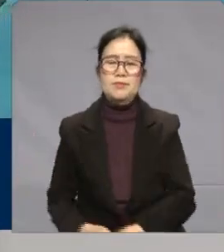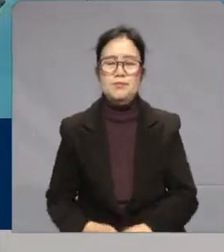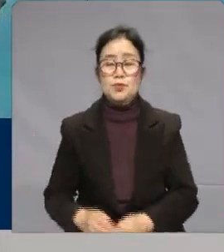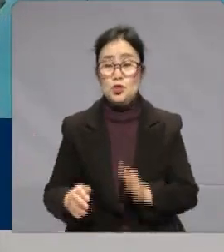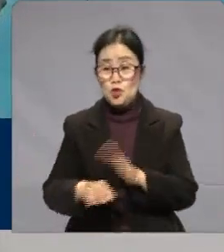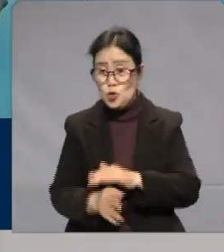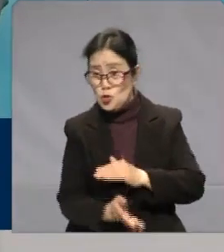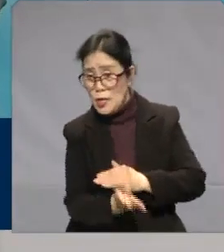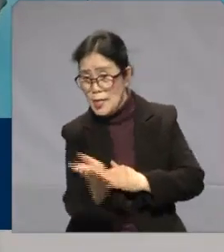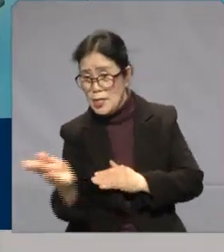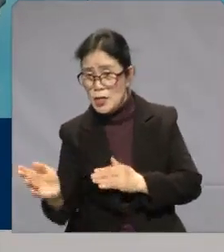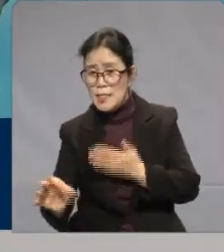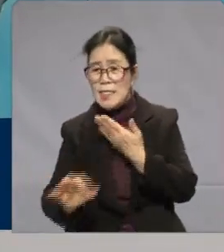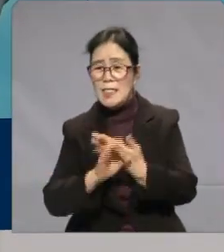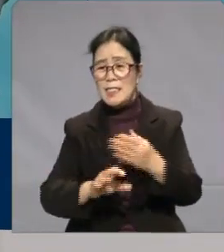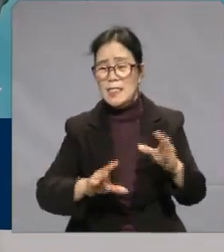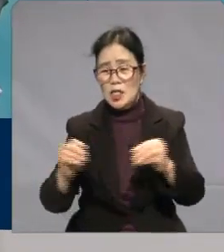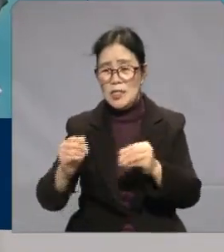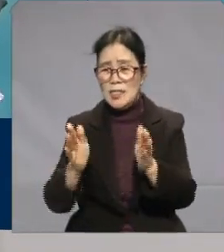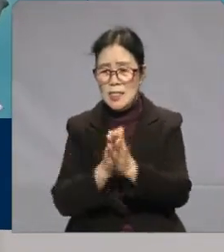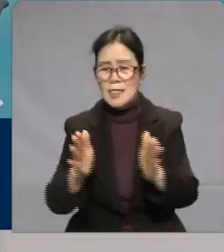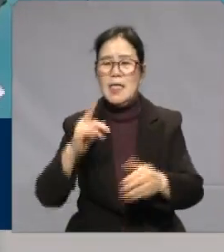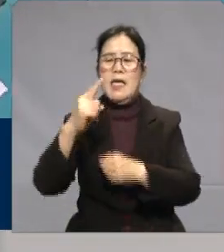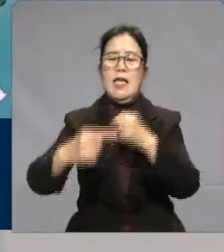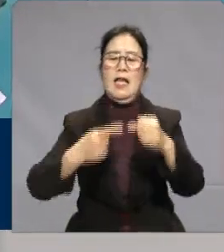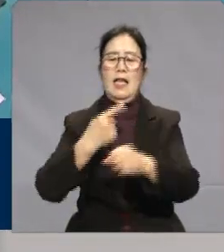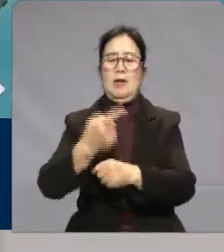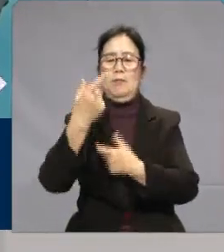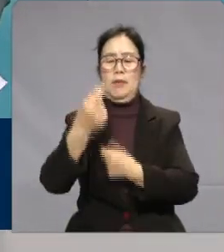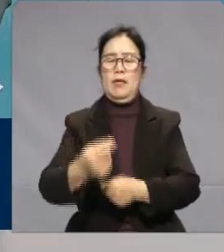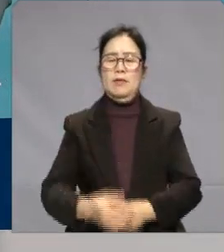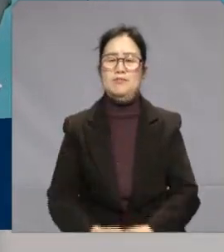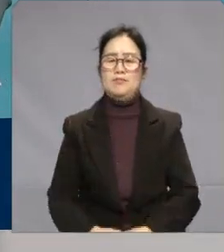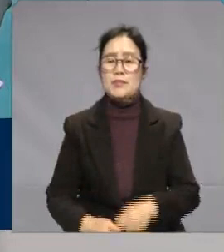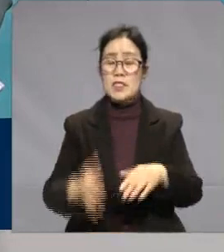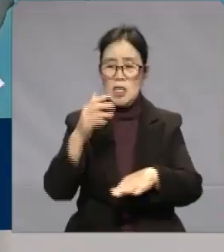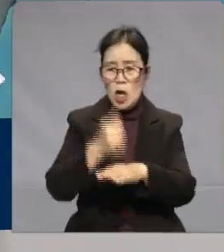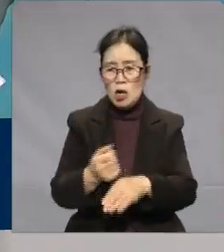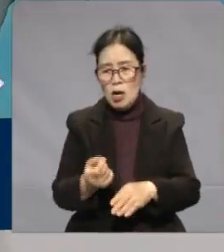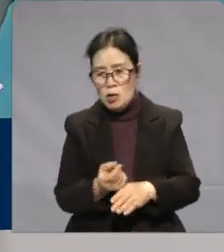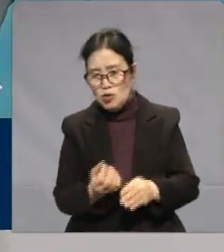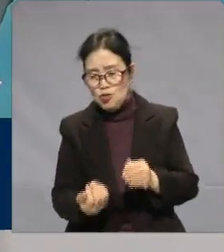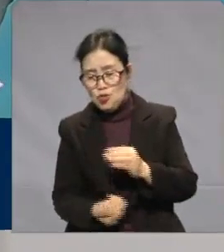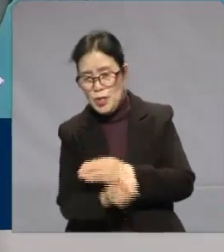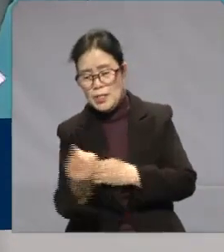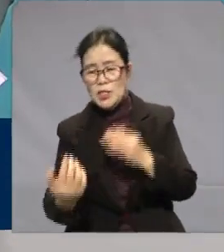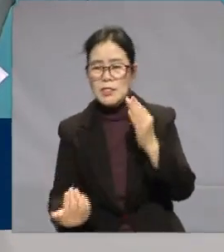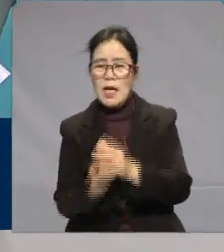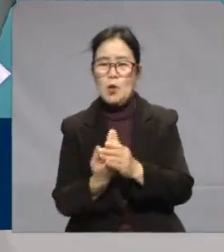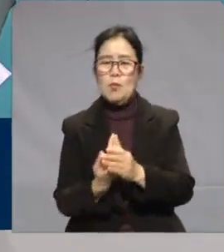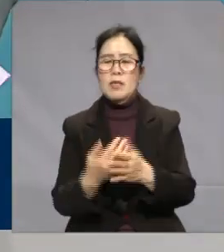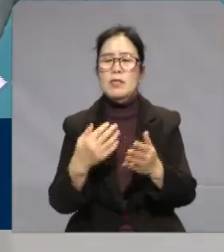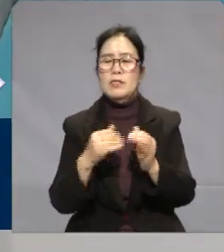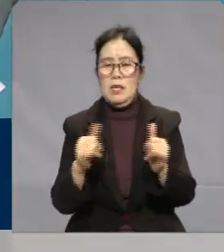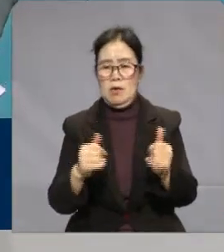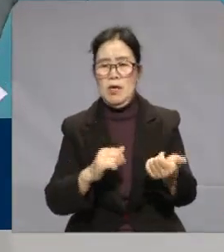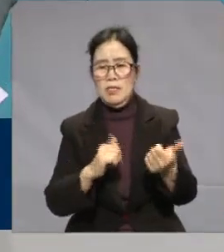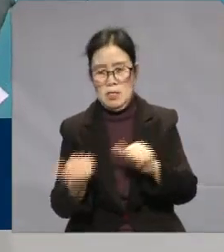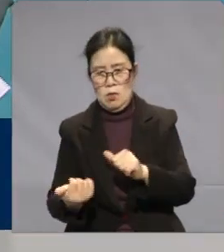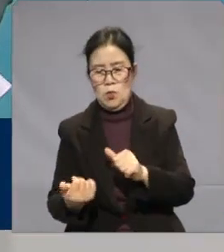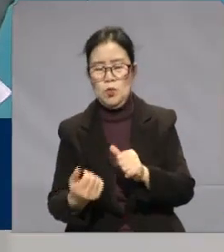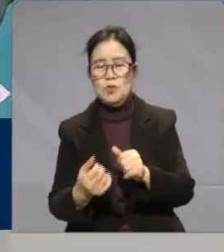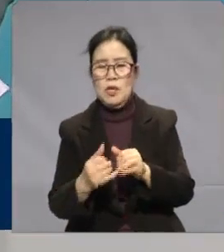우회전 일시 정지가 시행된 지 1년이 됐습니다. 그 결과 우회전 사고 발생과 사망자 수가 모두 줄어든 것으로